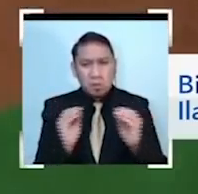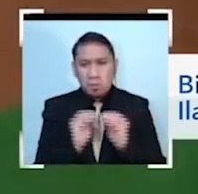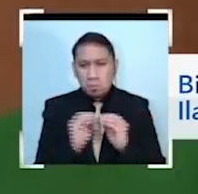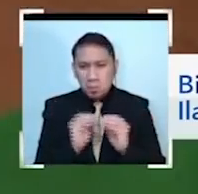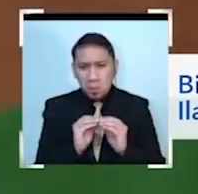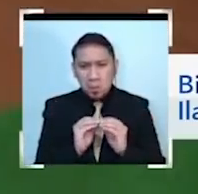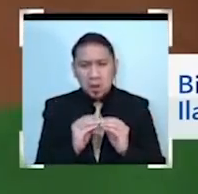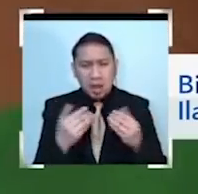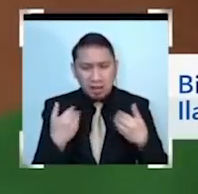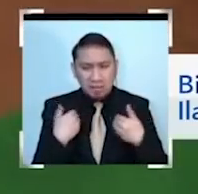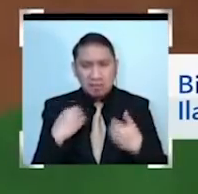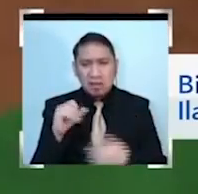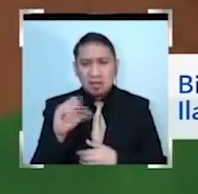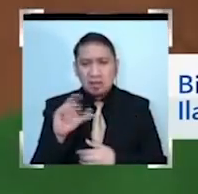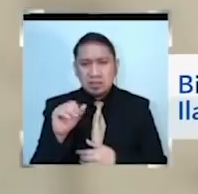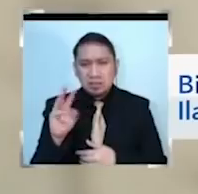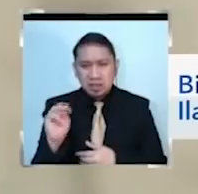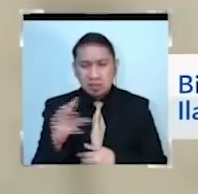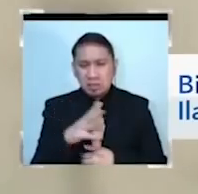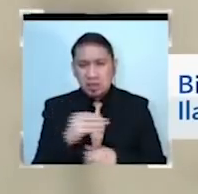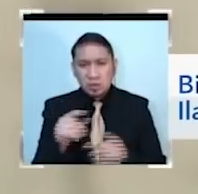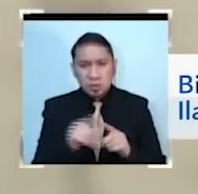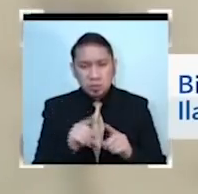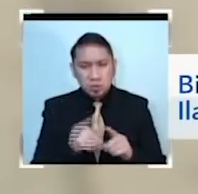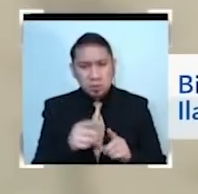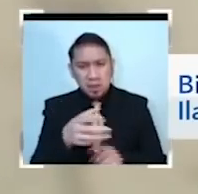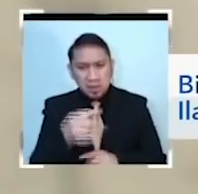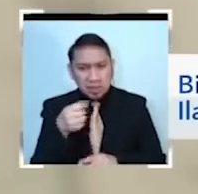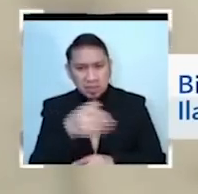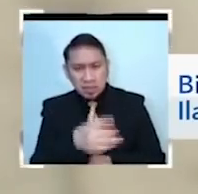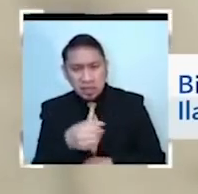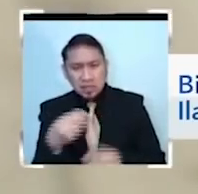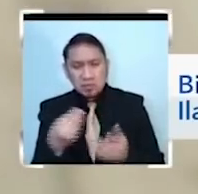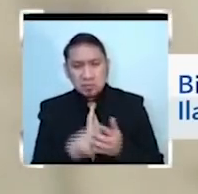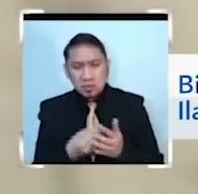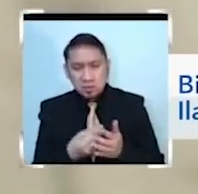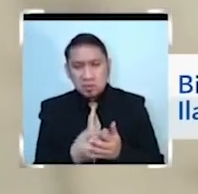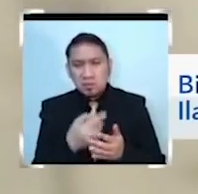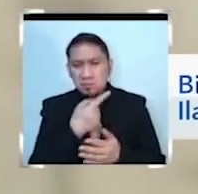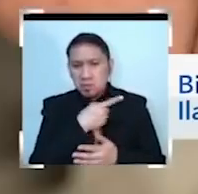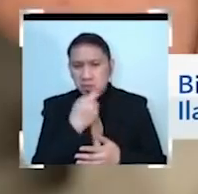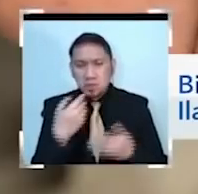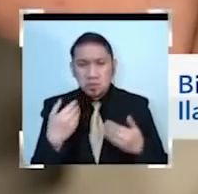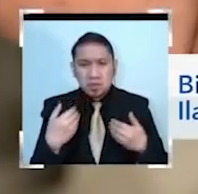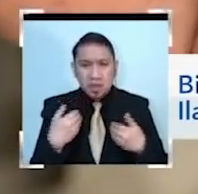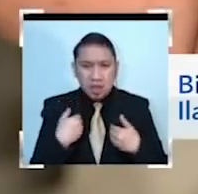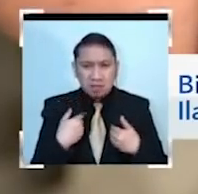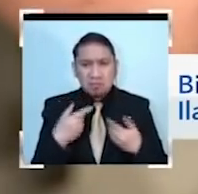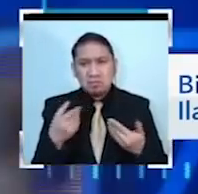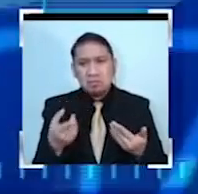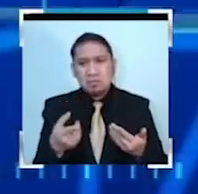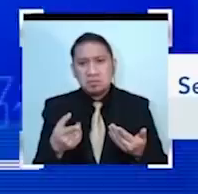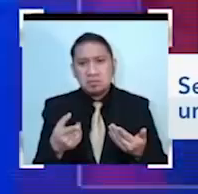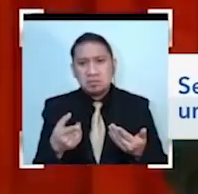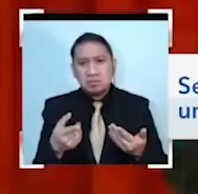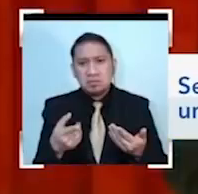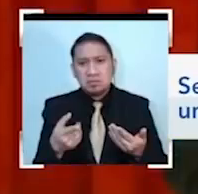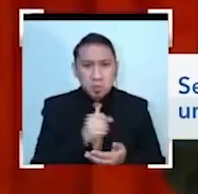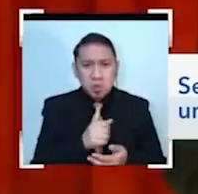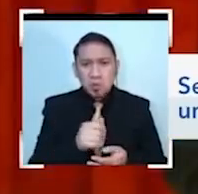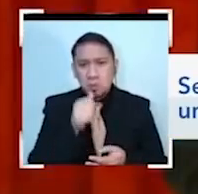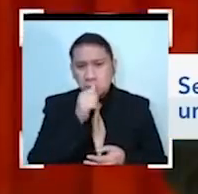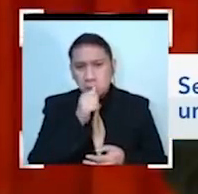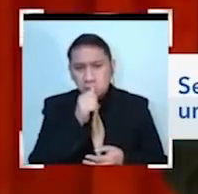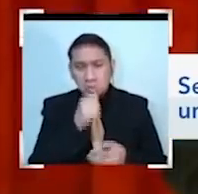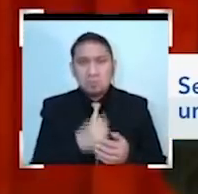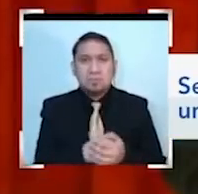ng unauthorized withdrawals dahil sa mga phishing o panloloko para makuha ang one-time password ng biktima. Banking